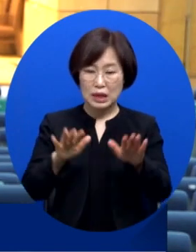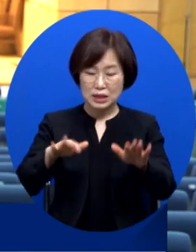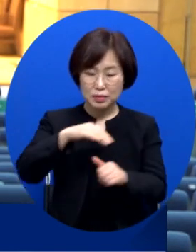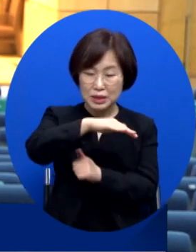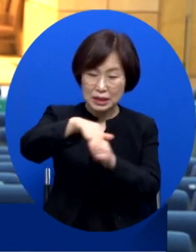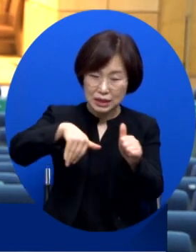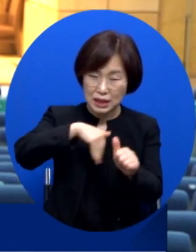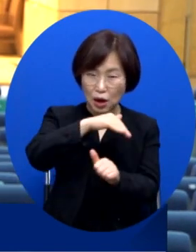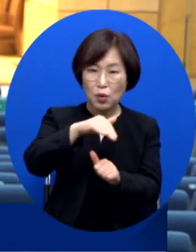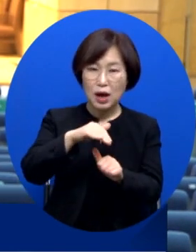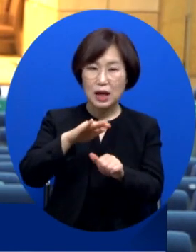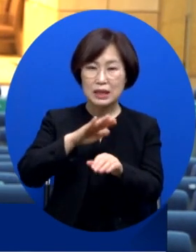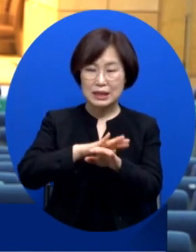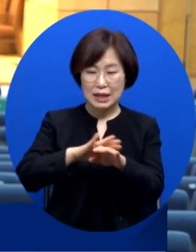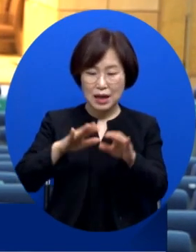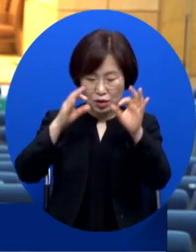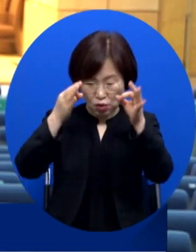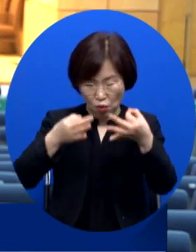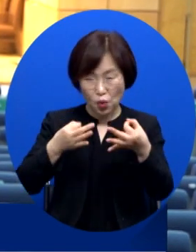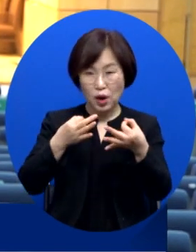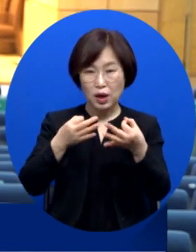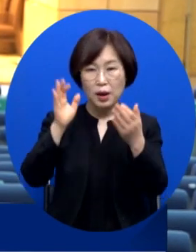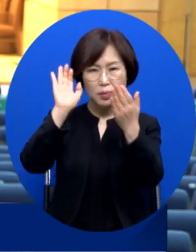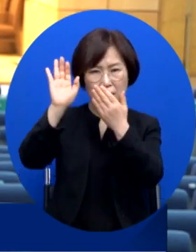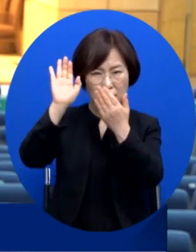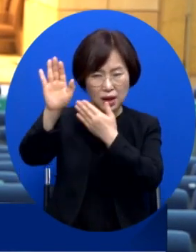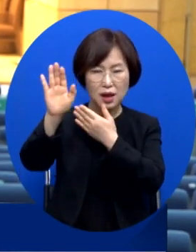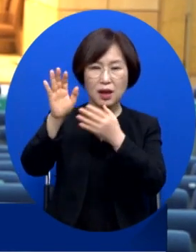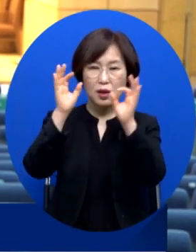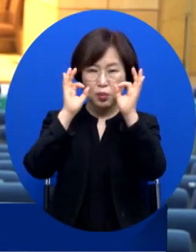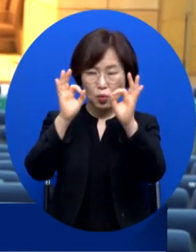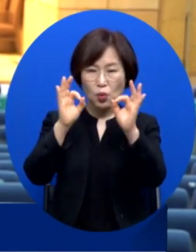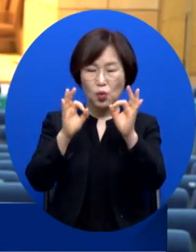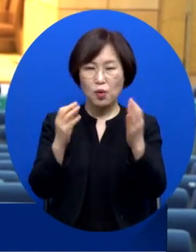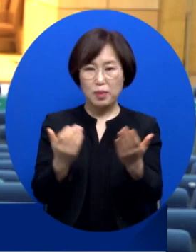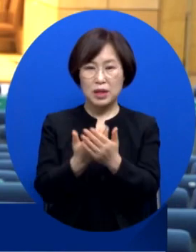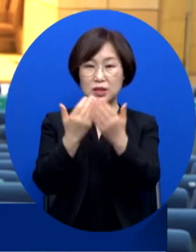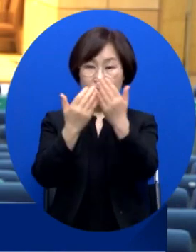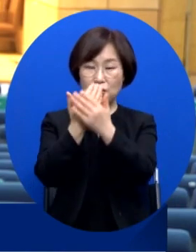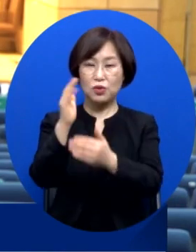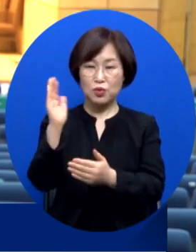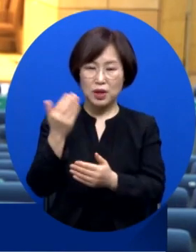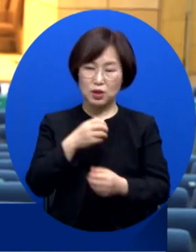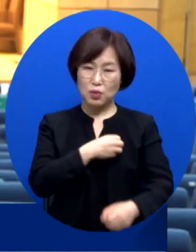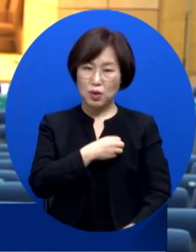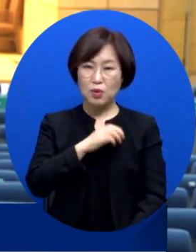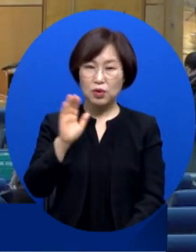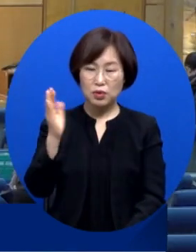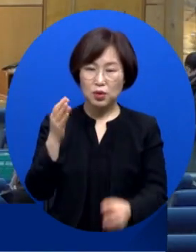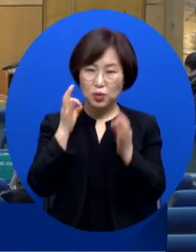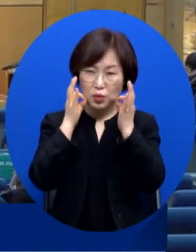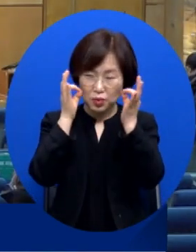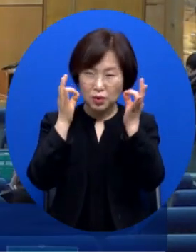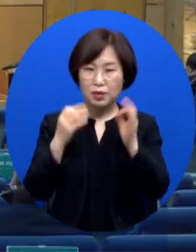상황을 다시 한번 잘 조명해서 미래를 향해서 도약하는 우리 회원들이